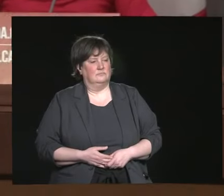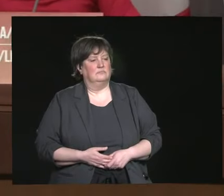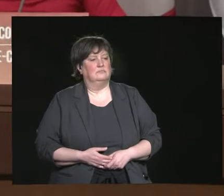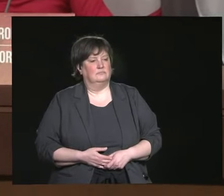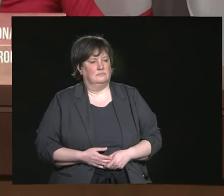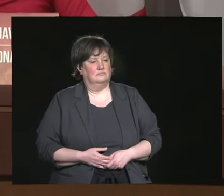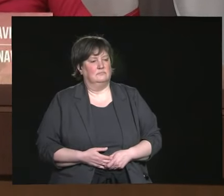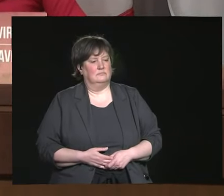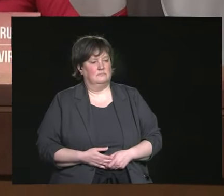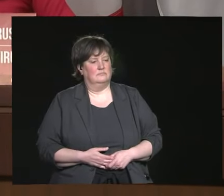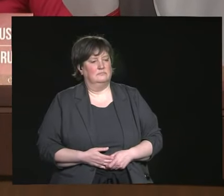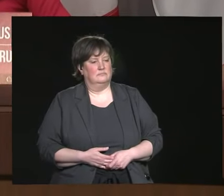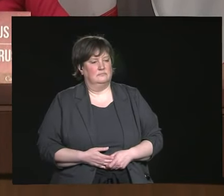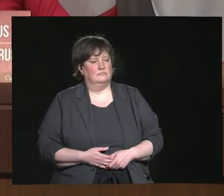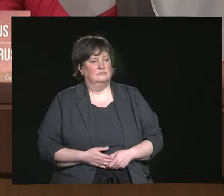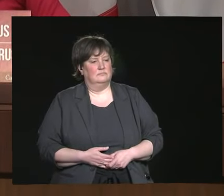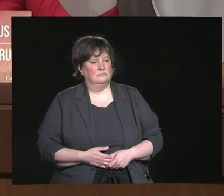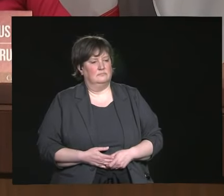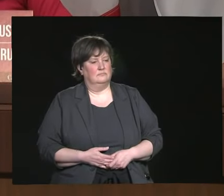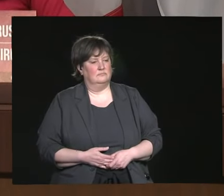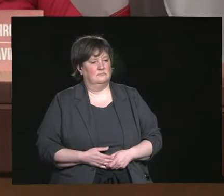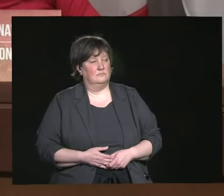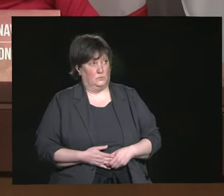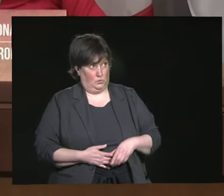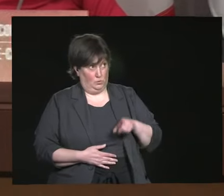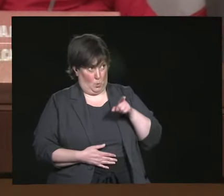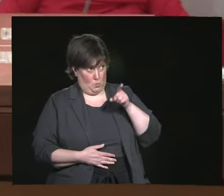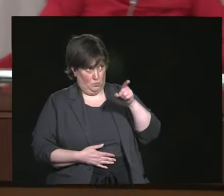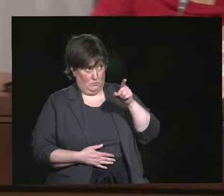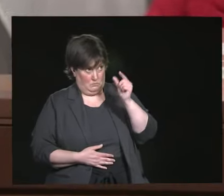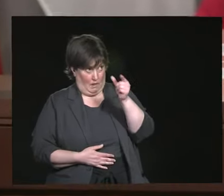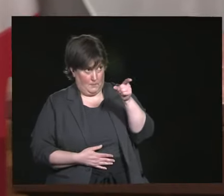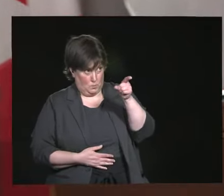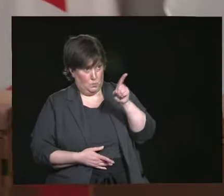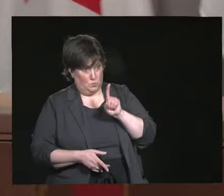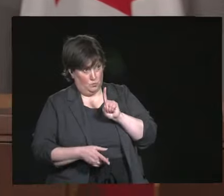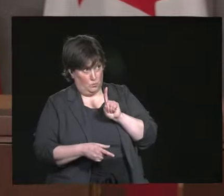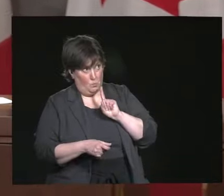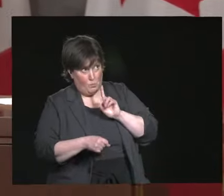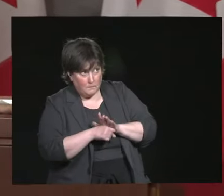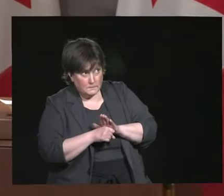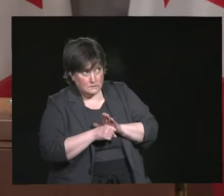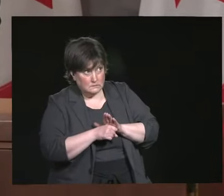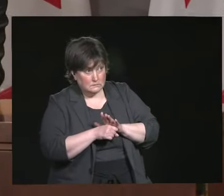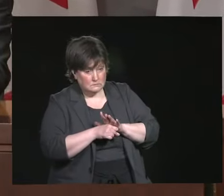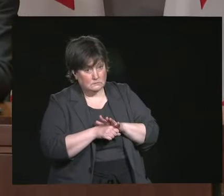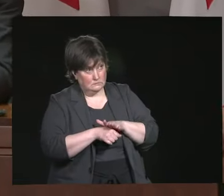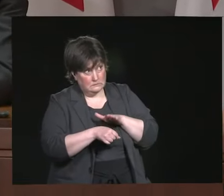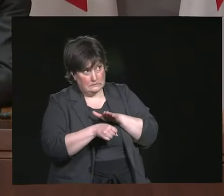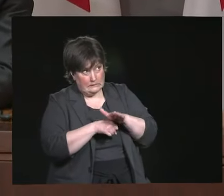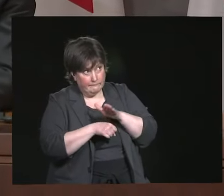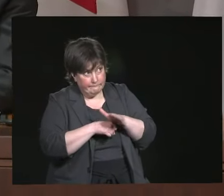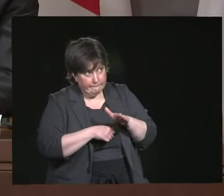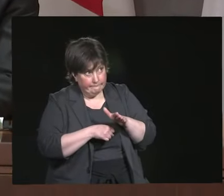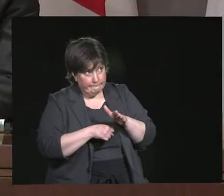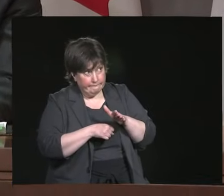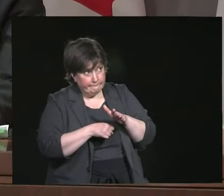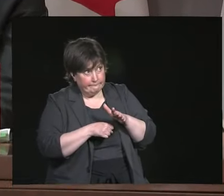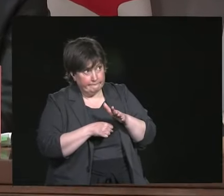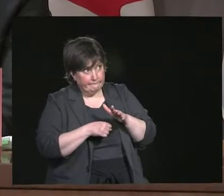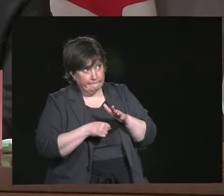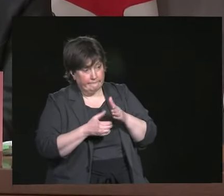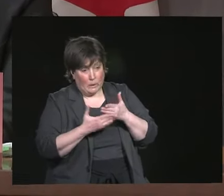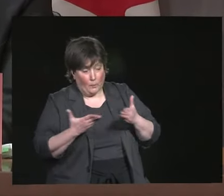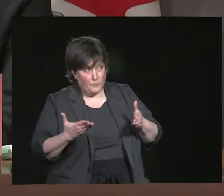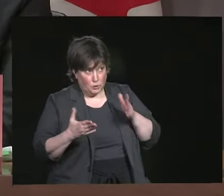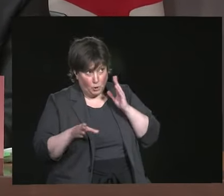les situations, même la pire qui est prévue. On vous aime beaucoup, Philippe Vincent, et des fois, il y a des communications un peu brisées, comme vous êtes un peu à distance,